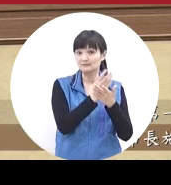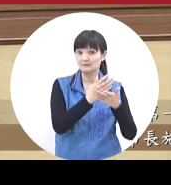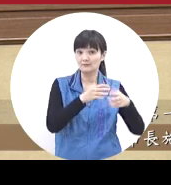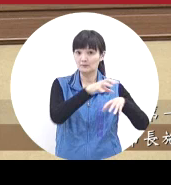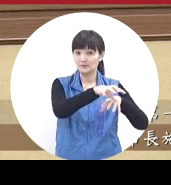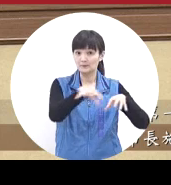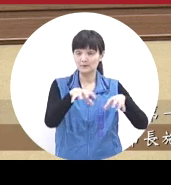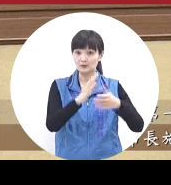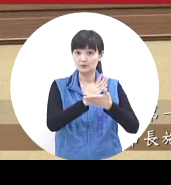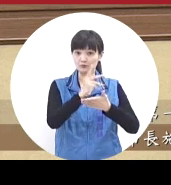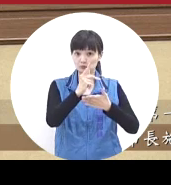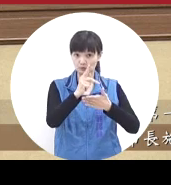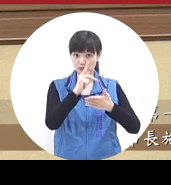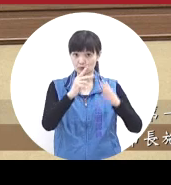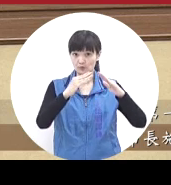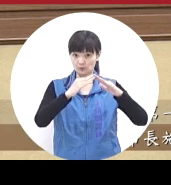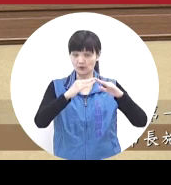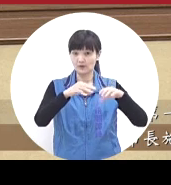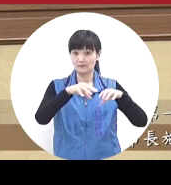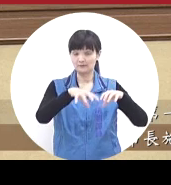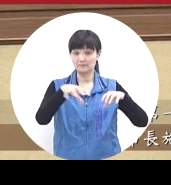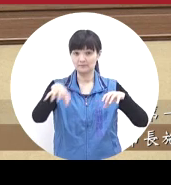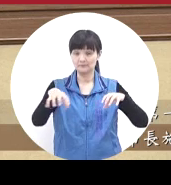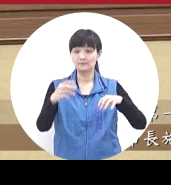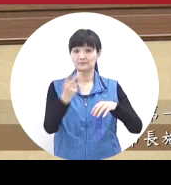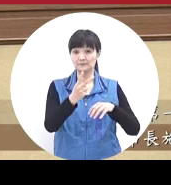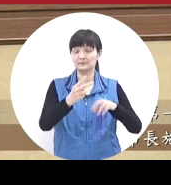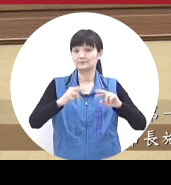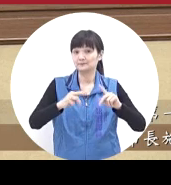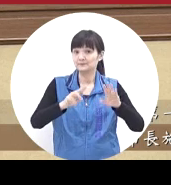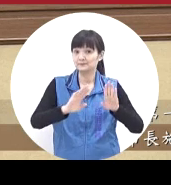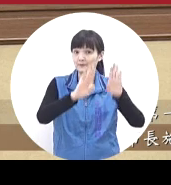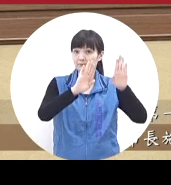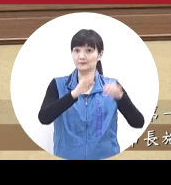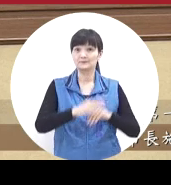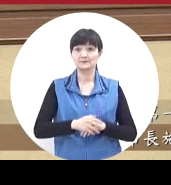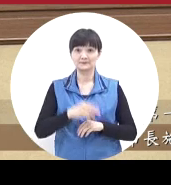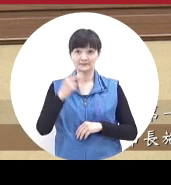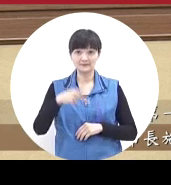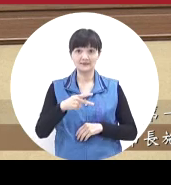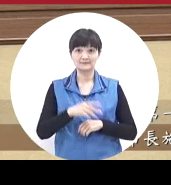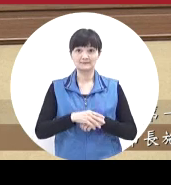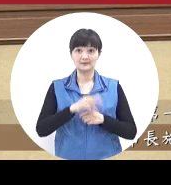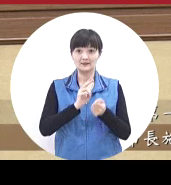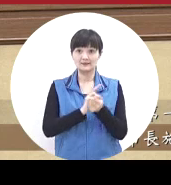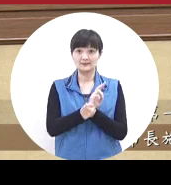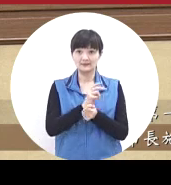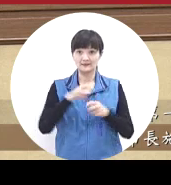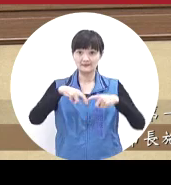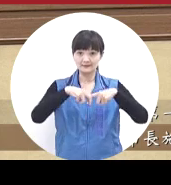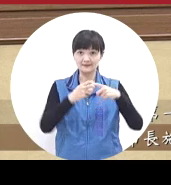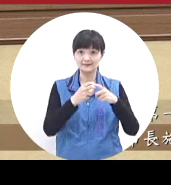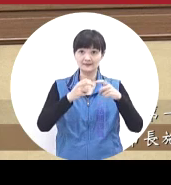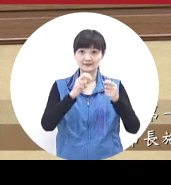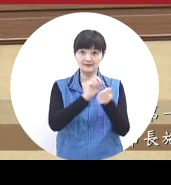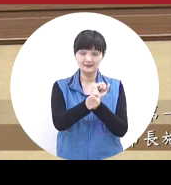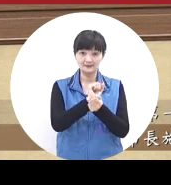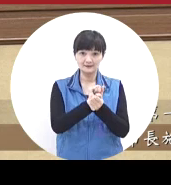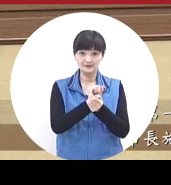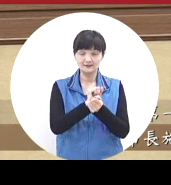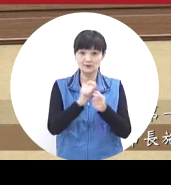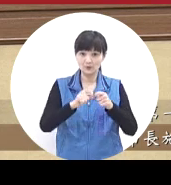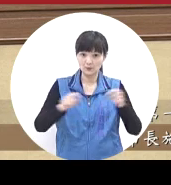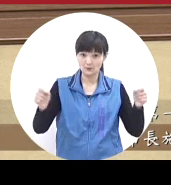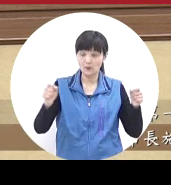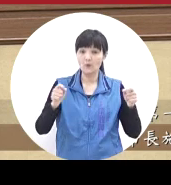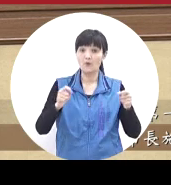馆改造，今年会在打造林口李科勇纪念图书新馆，还有五股分馆的改造工程，